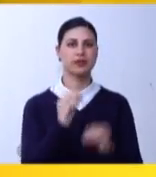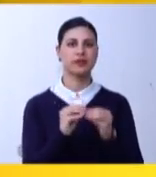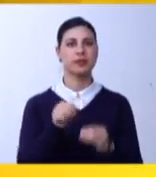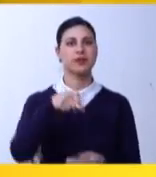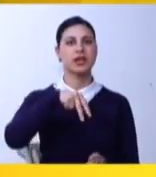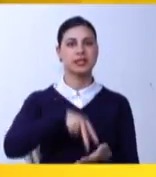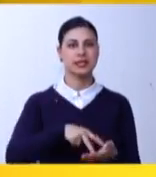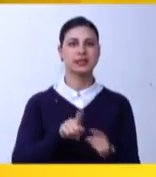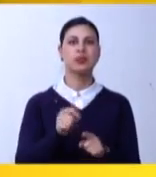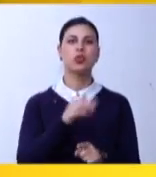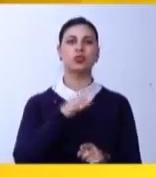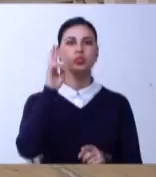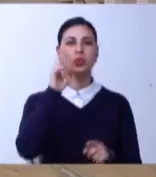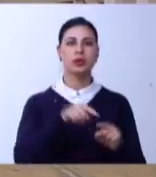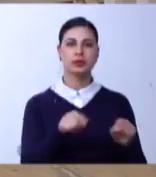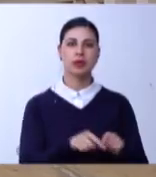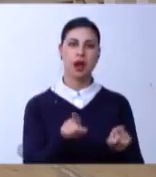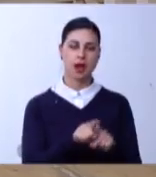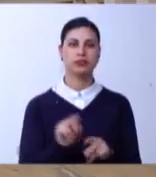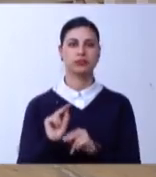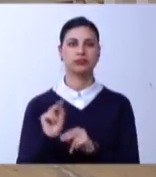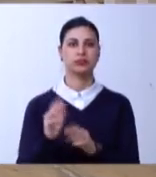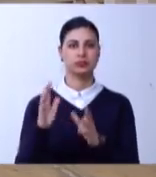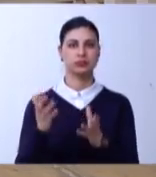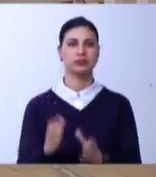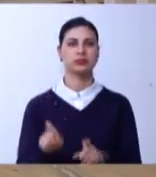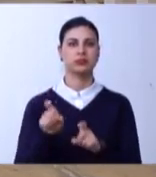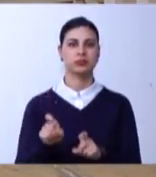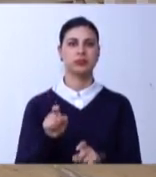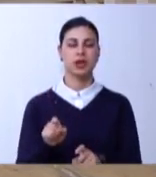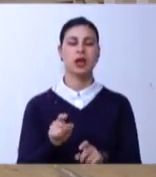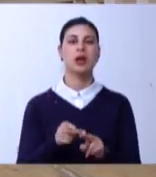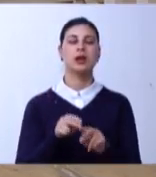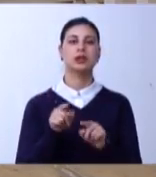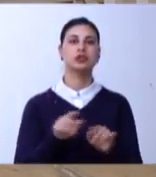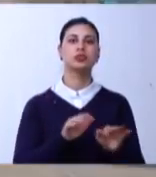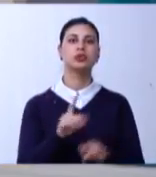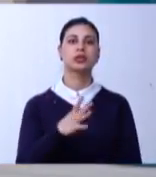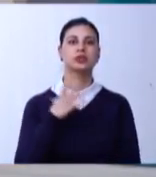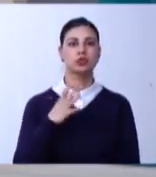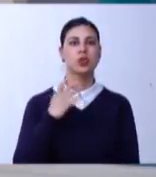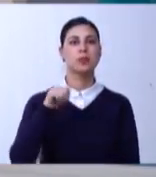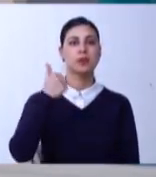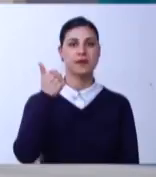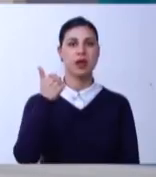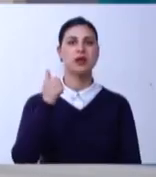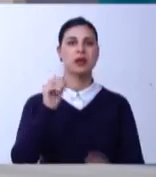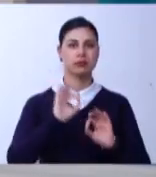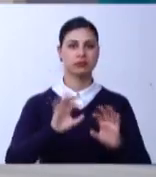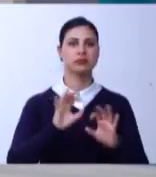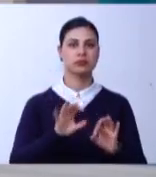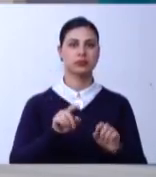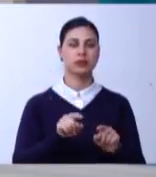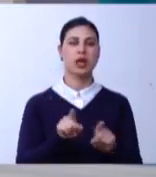იდგეს, დადგეს ამ უნიტაზს. ეტაპობრივად მიუახლოვდეს და ასე შემდეგ. ანუ ის პროცედურები, რაც ჩამოვთვალე